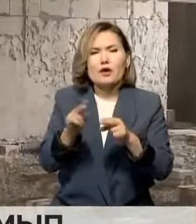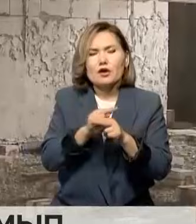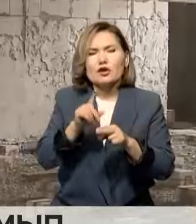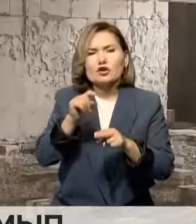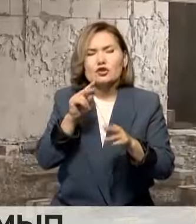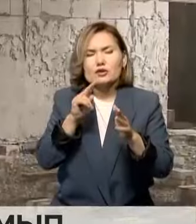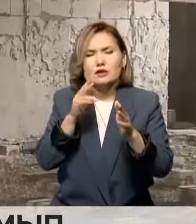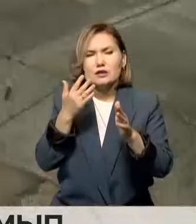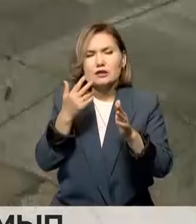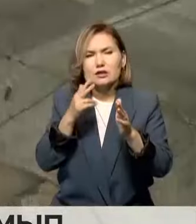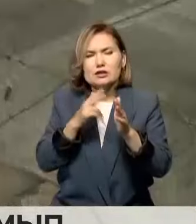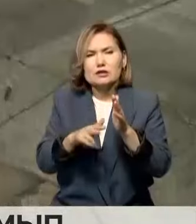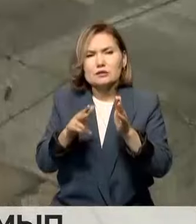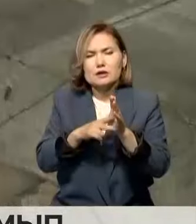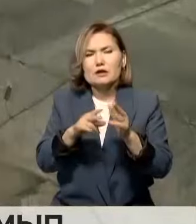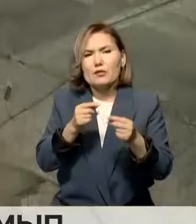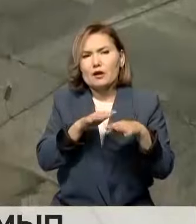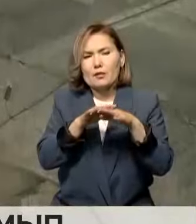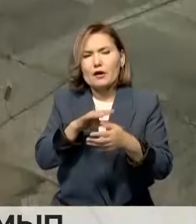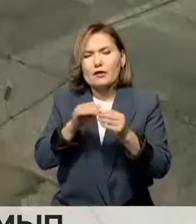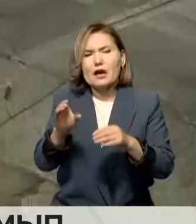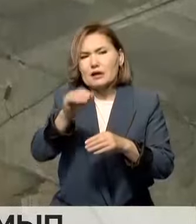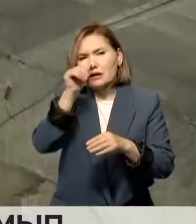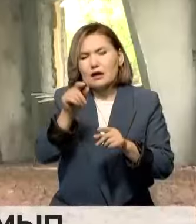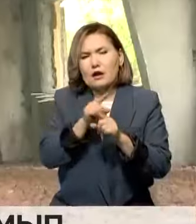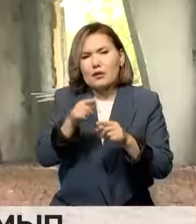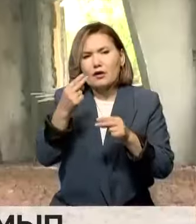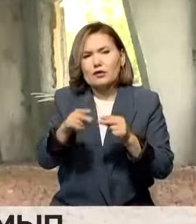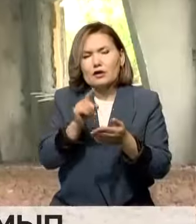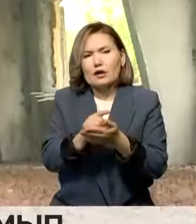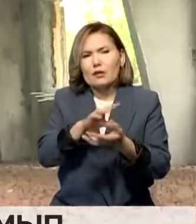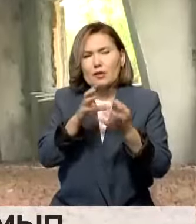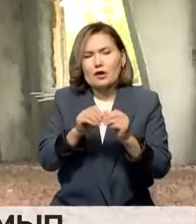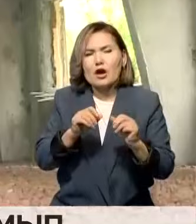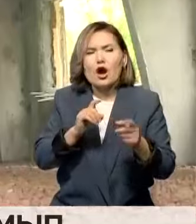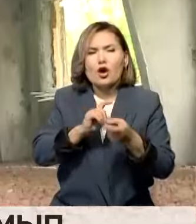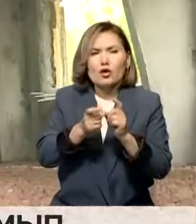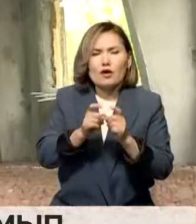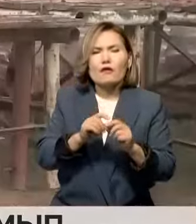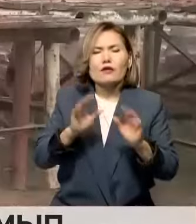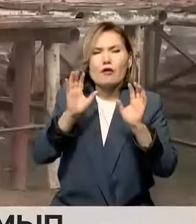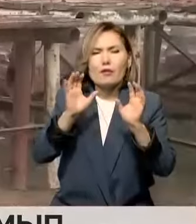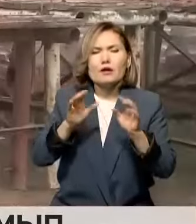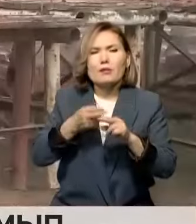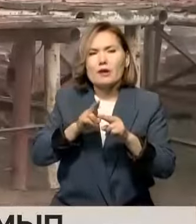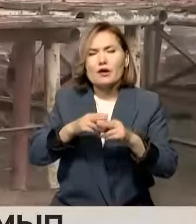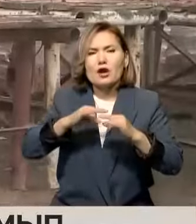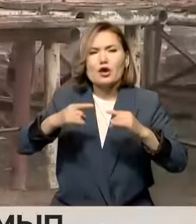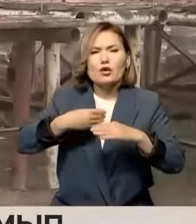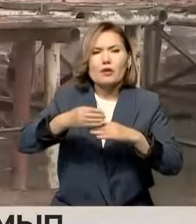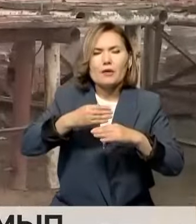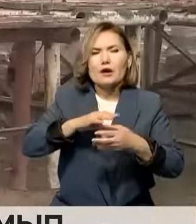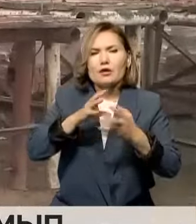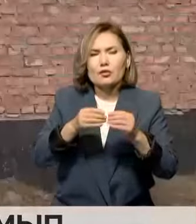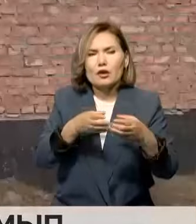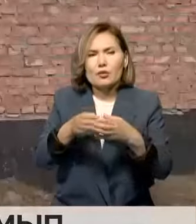158 миллион теңге қарастырылған. Құрылыс жұмыстары қыркүйектің соңына дейін бітуі тиіс. Мұнда күрес, футбол, баскетбол, волейбол, үстел тенисі сынды көптеген үйірме